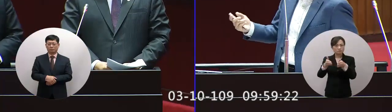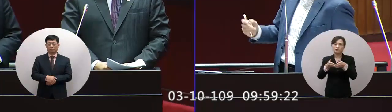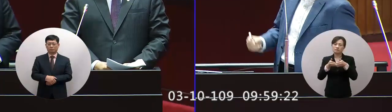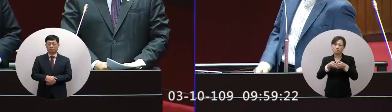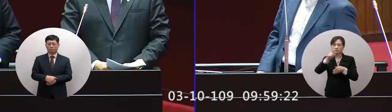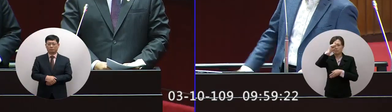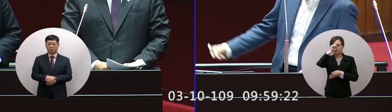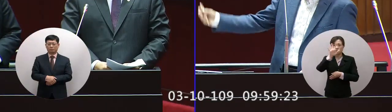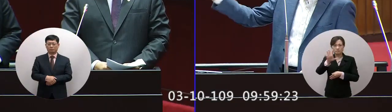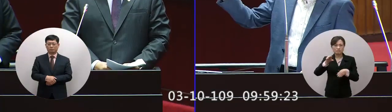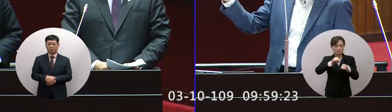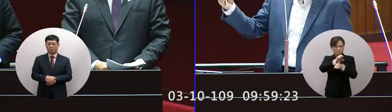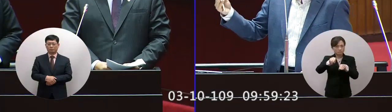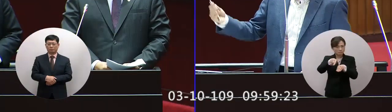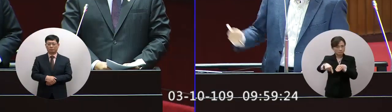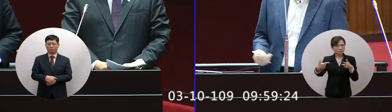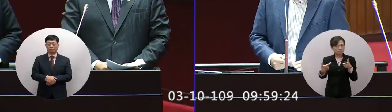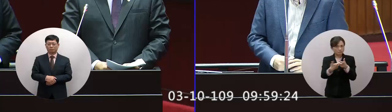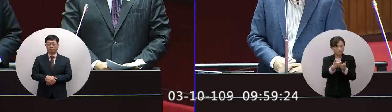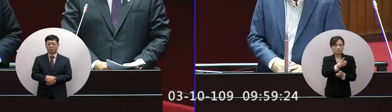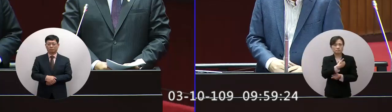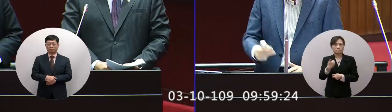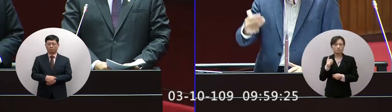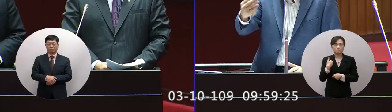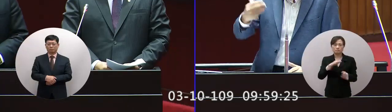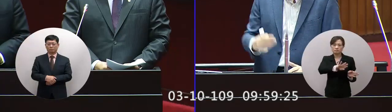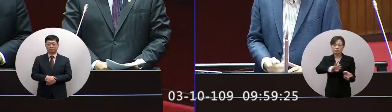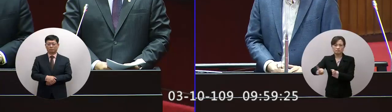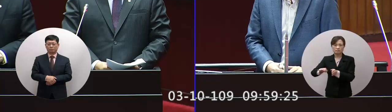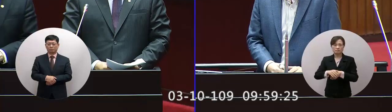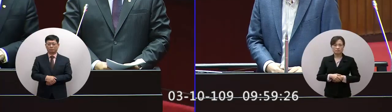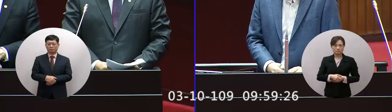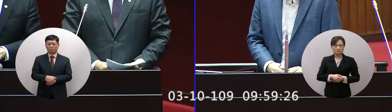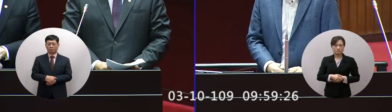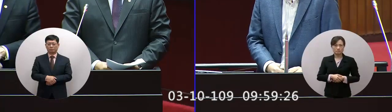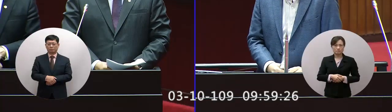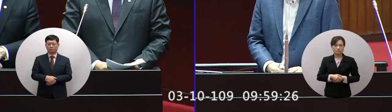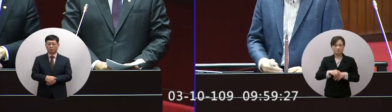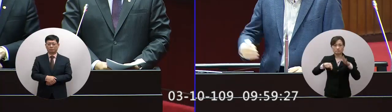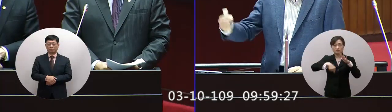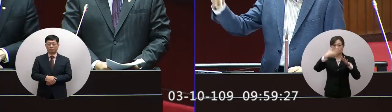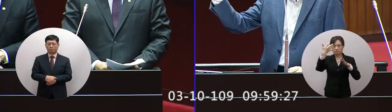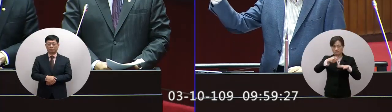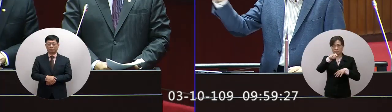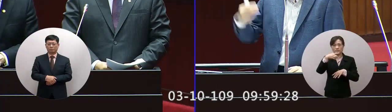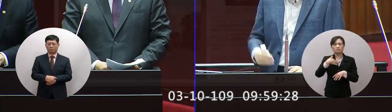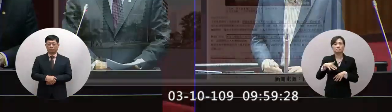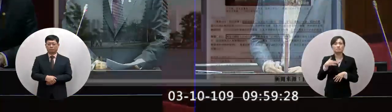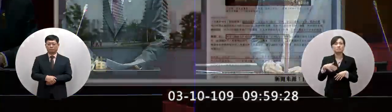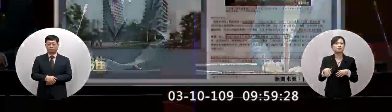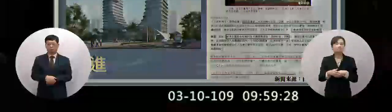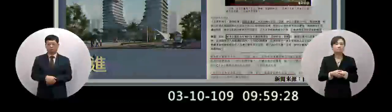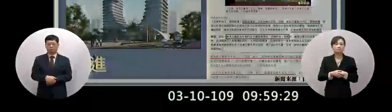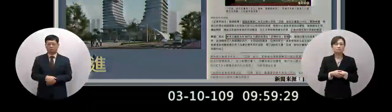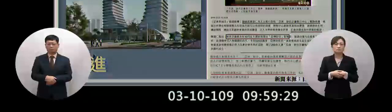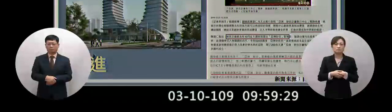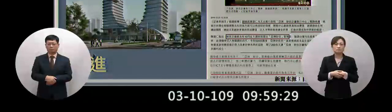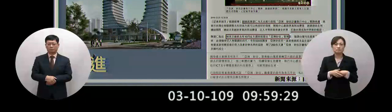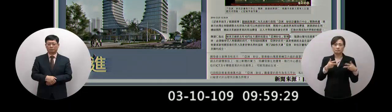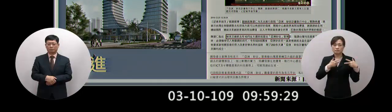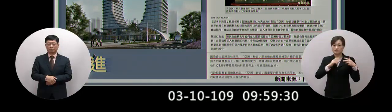个交流道能够配合。那另外一个当然就是，包括院长也知道，是我们蔡总